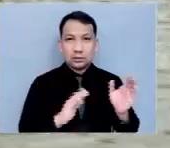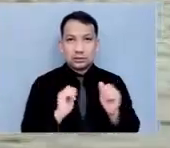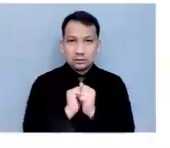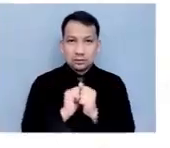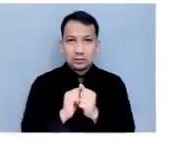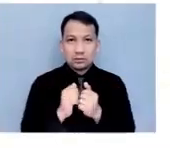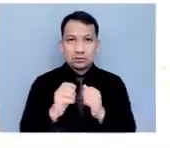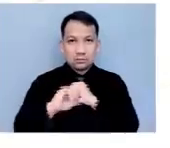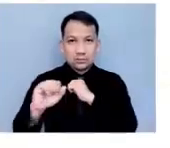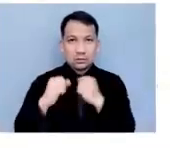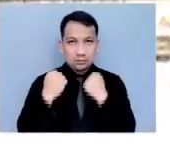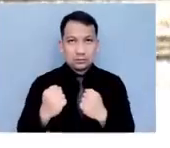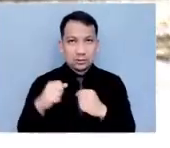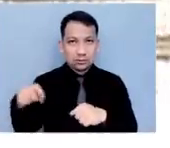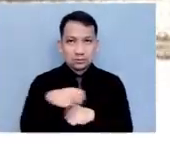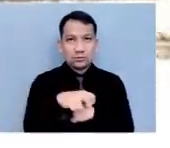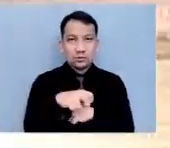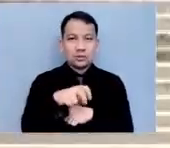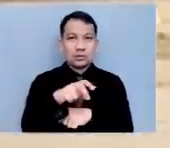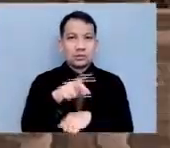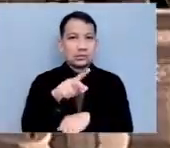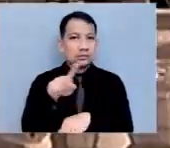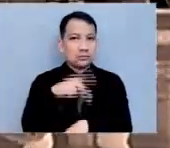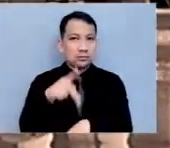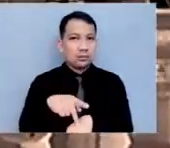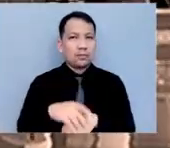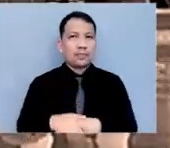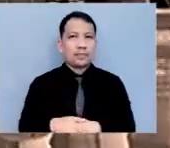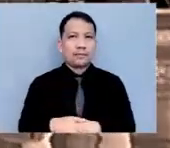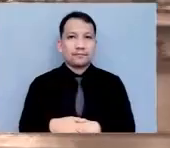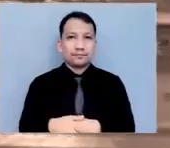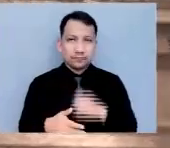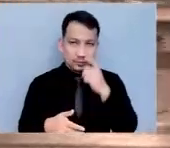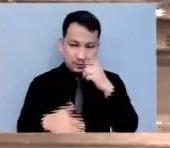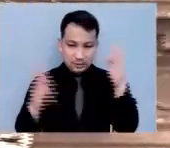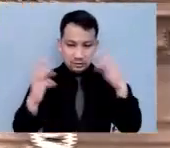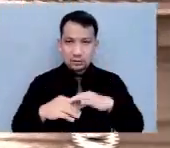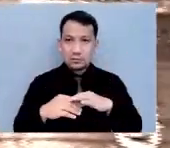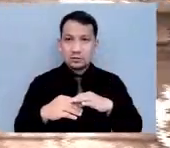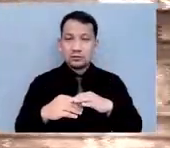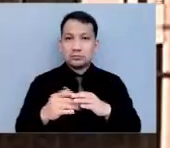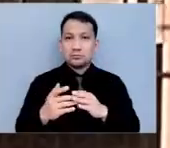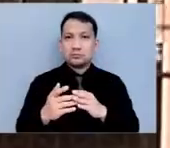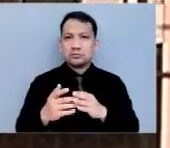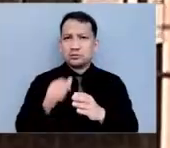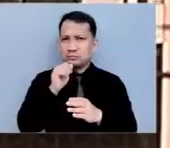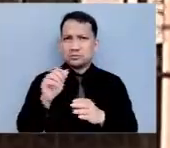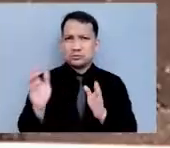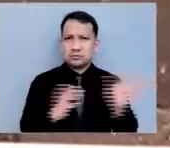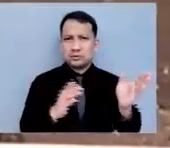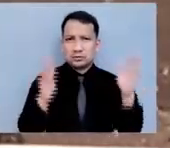kampanya para palakasin ang turismo sa kabisera ng Pilipinas. At ang wasakin, ang building na yon ay wala raw sa plano